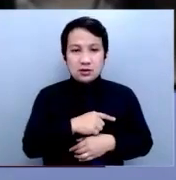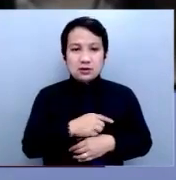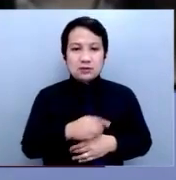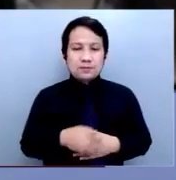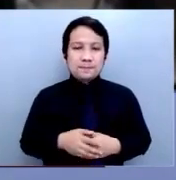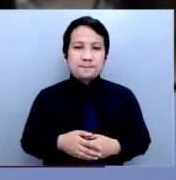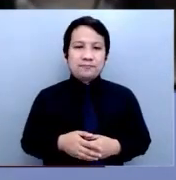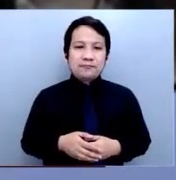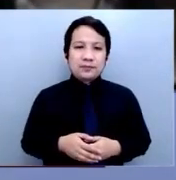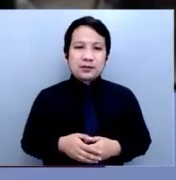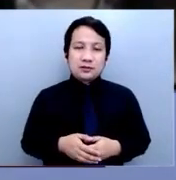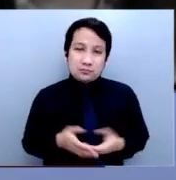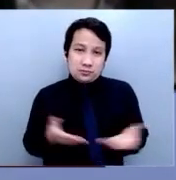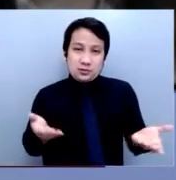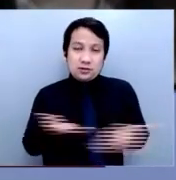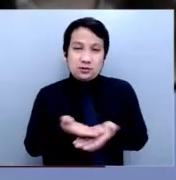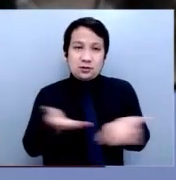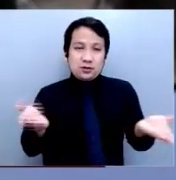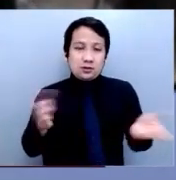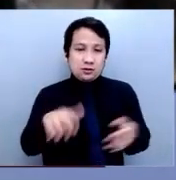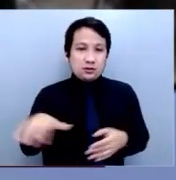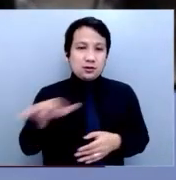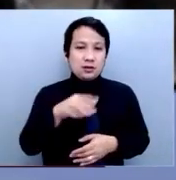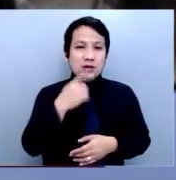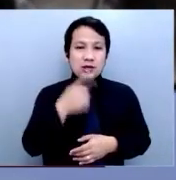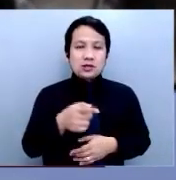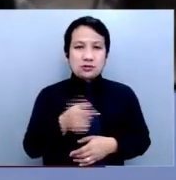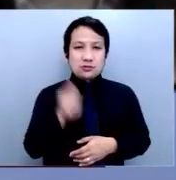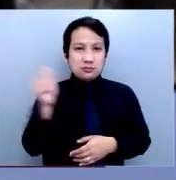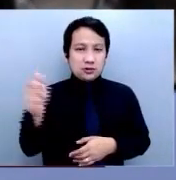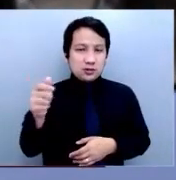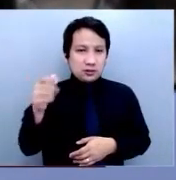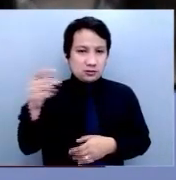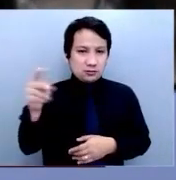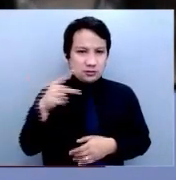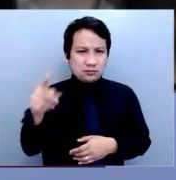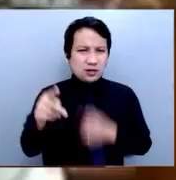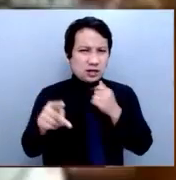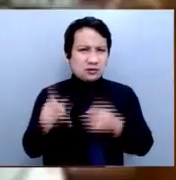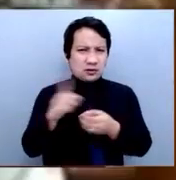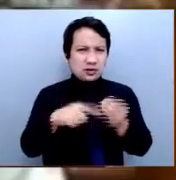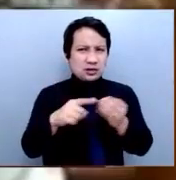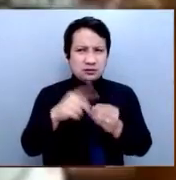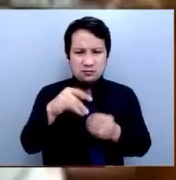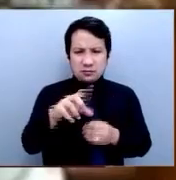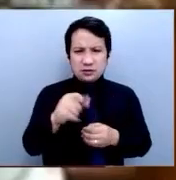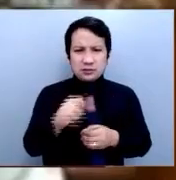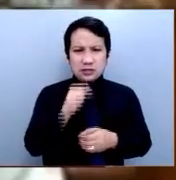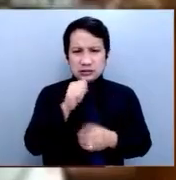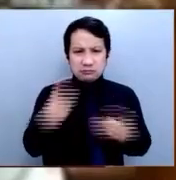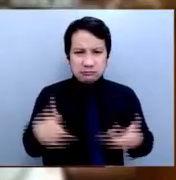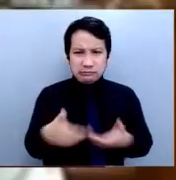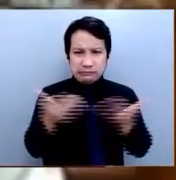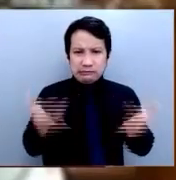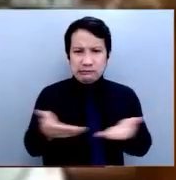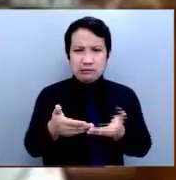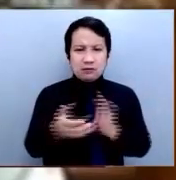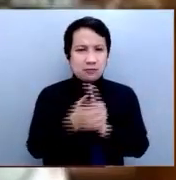let me be blunt, no? The Farmali controversy, it's not something encouraging. You cannot really expect,